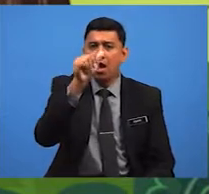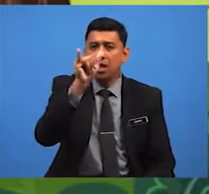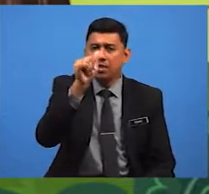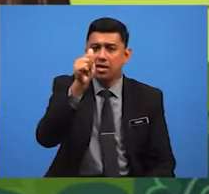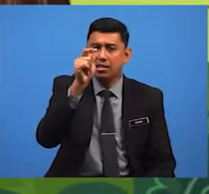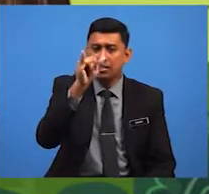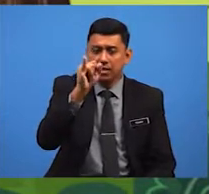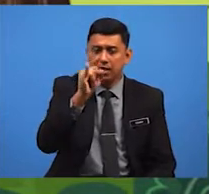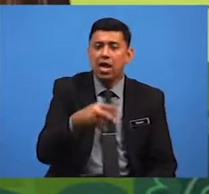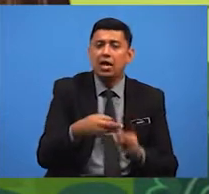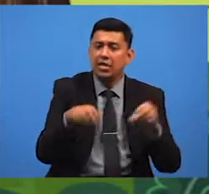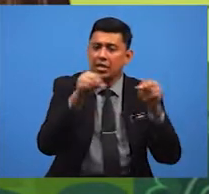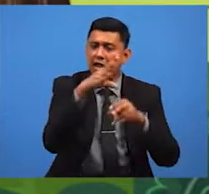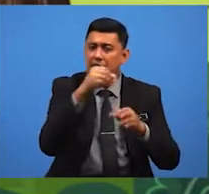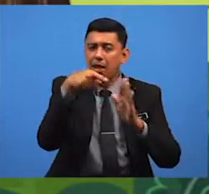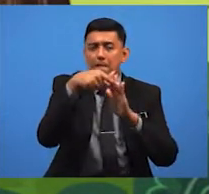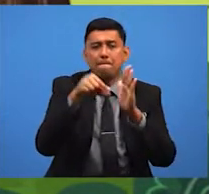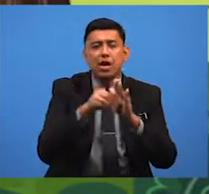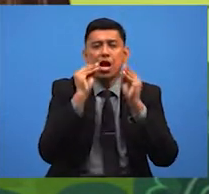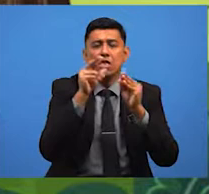dan pengajarannya?